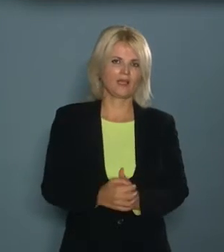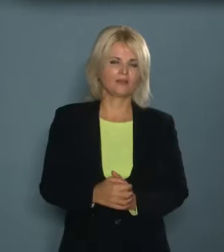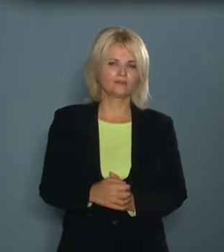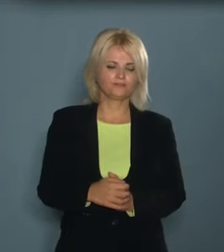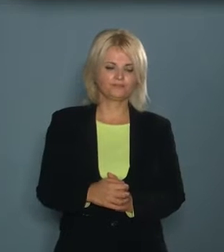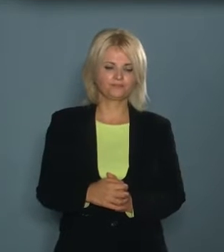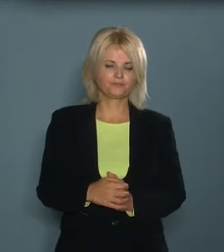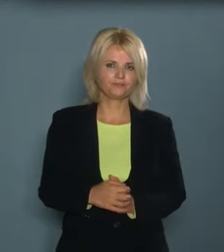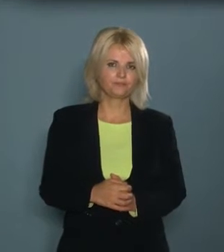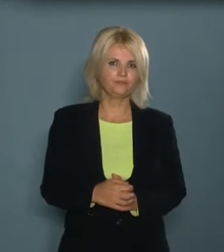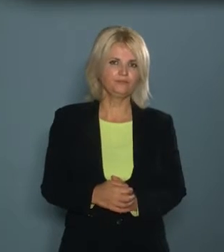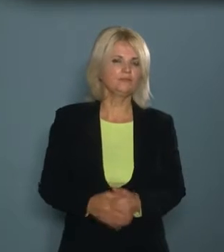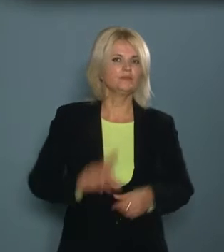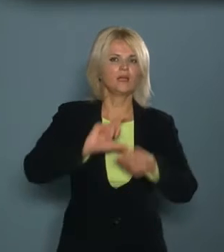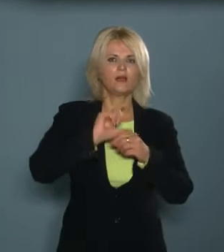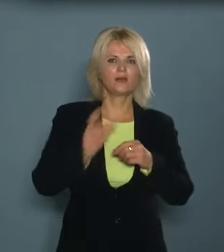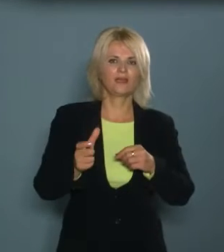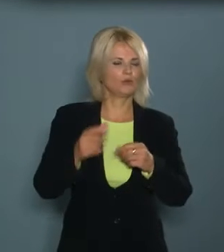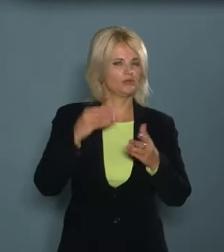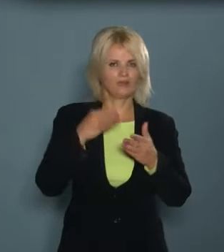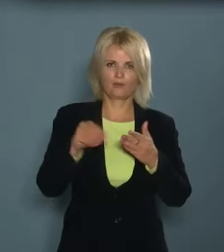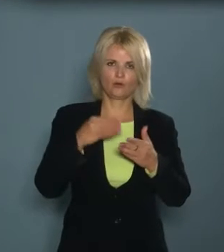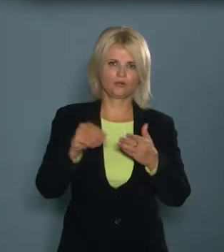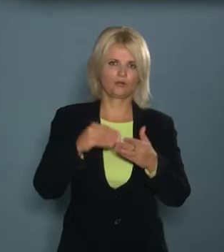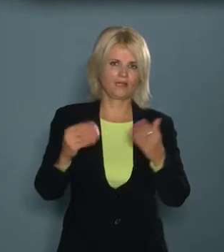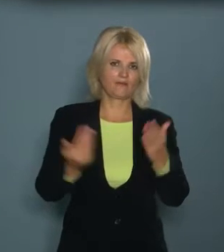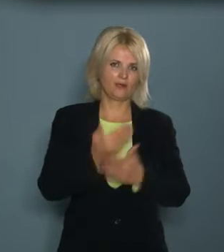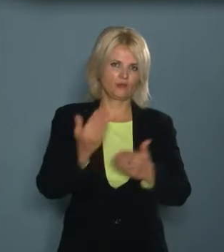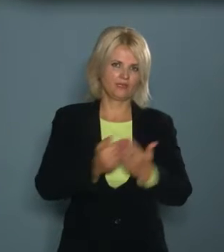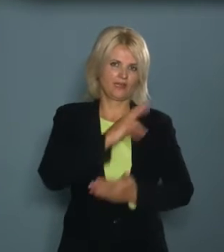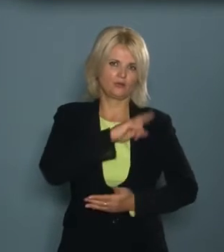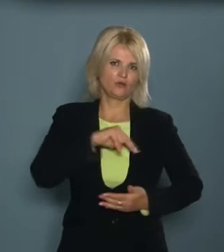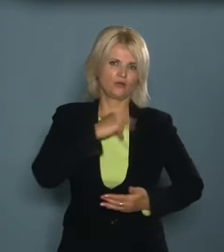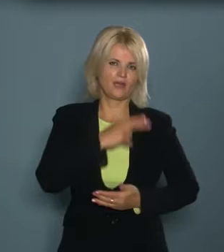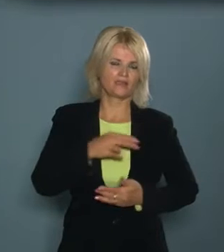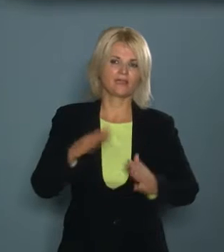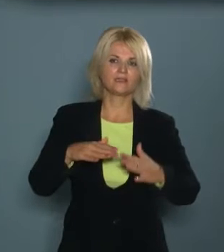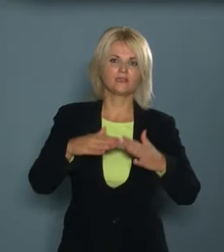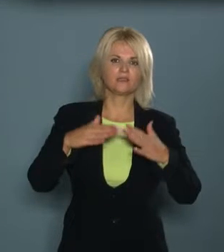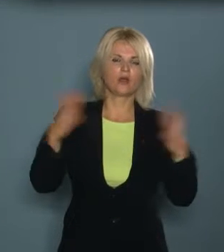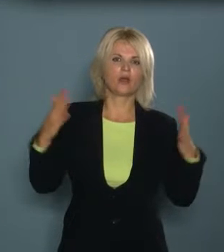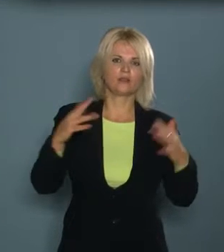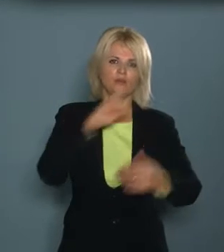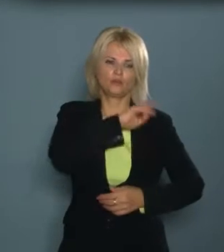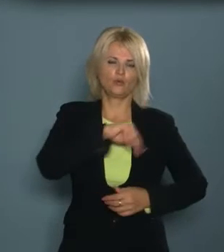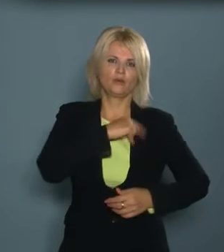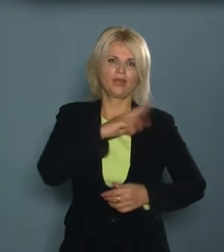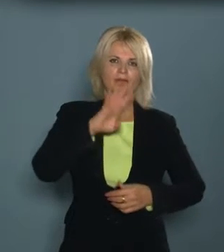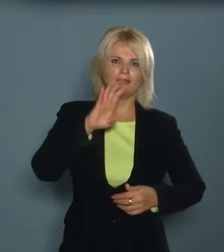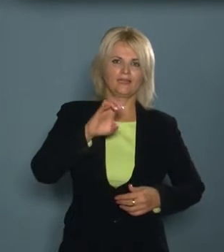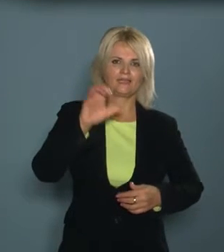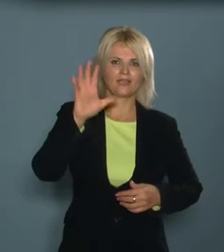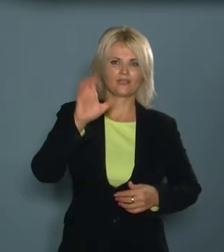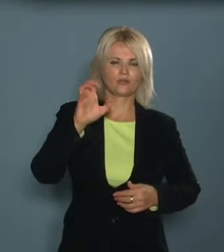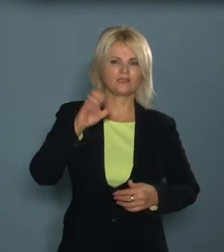voltak. Nagyon régóta nem költöttek erre a kórházra. És ez egy hatalmas nagy monster kórház, ami ilyen 4-500